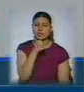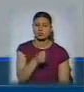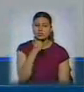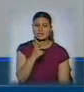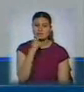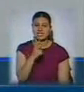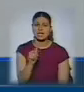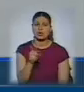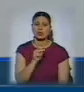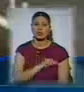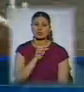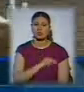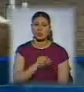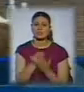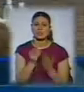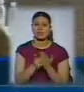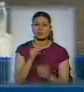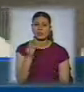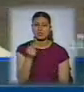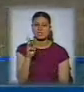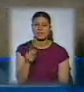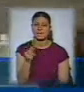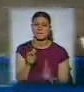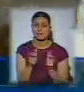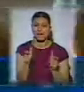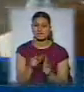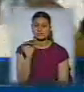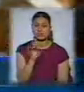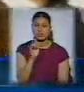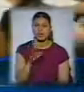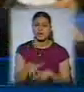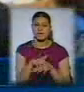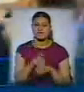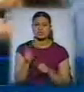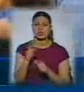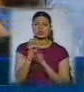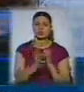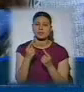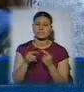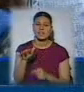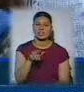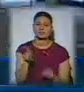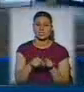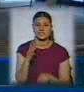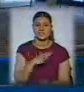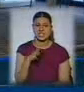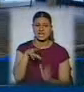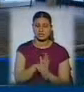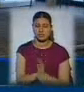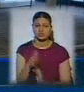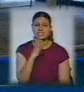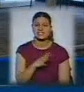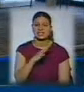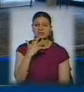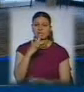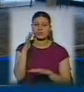ჟურნალისტებს ანახა, თუ როგორ მუშაობს სავალუტო ფულადი და ფასიანი ქაღალდების ბაზარი, როგორც მსოფლიოს სხვადასხვა ქვეყნებში, ისე საქართველოში. საქართველოს